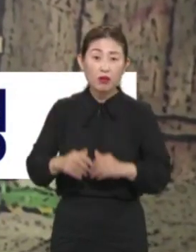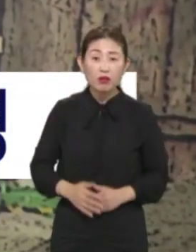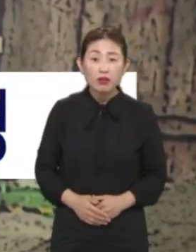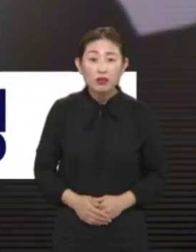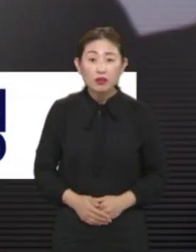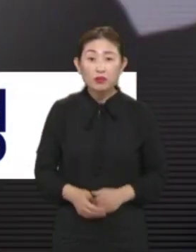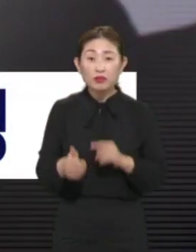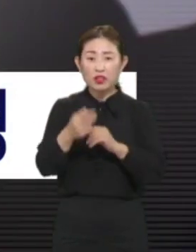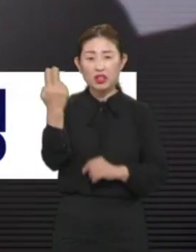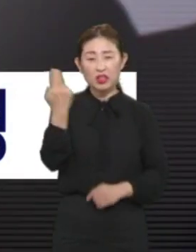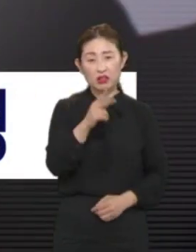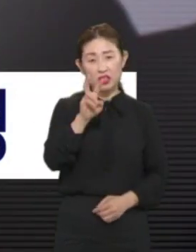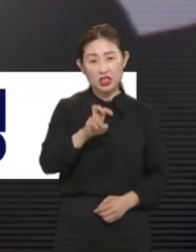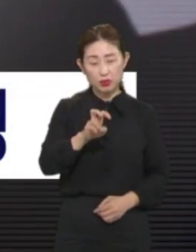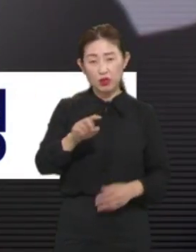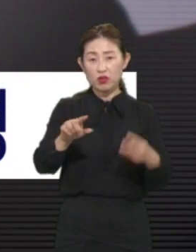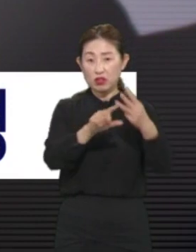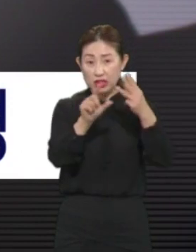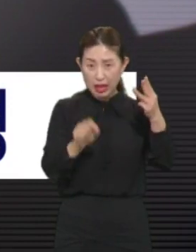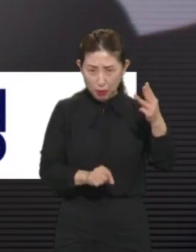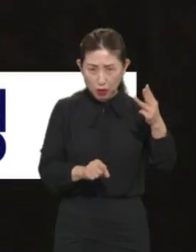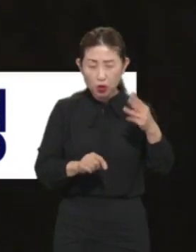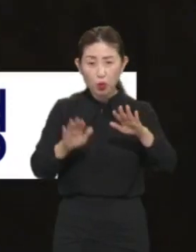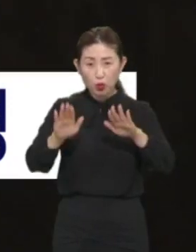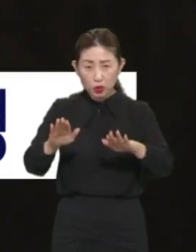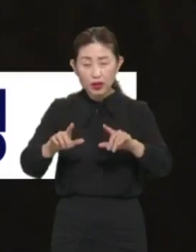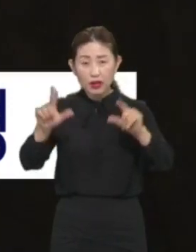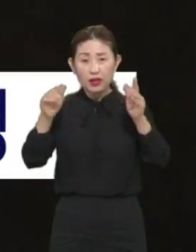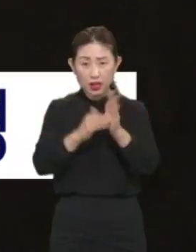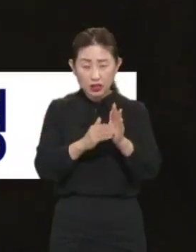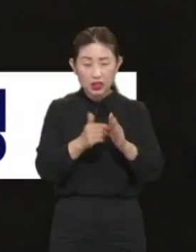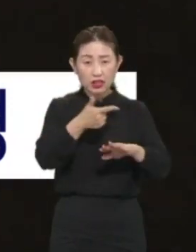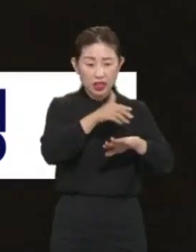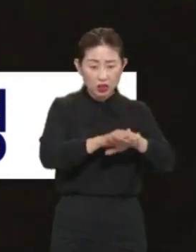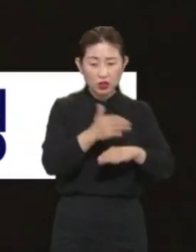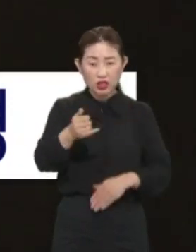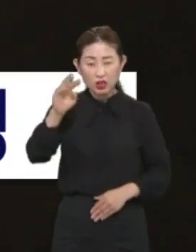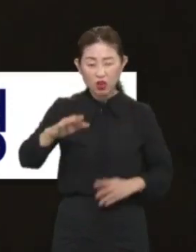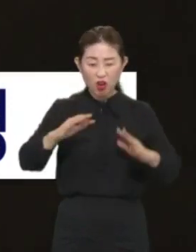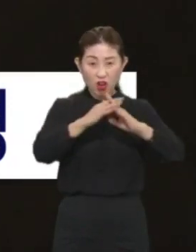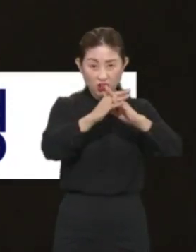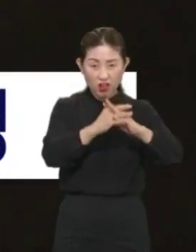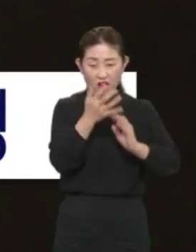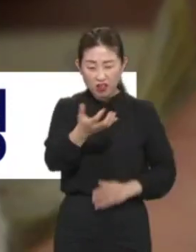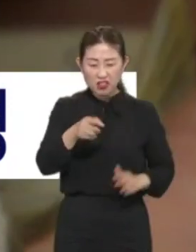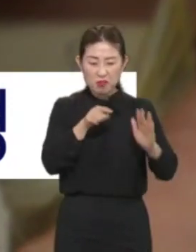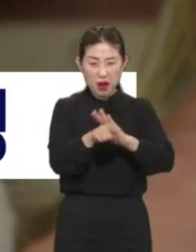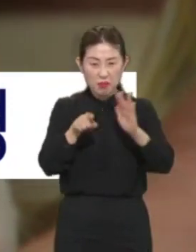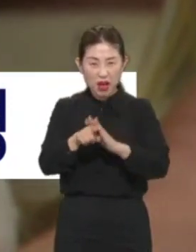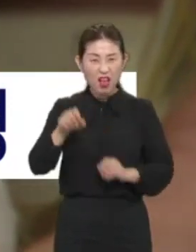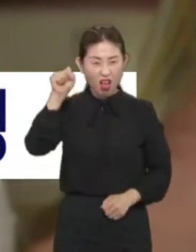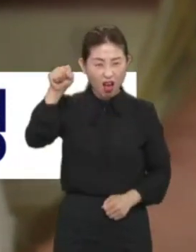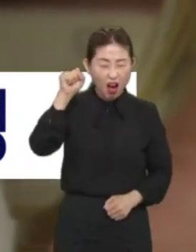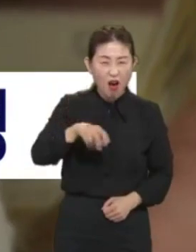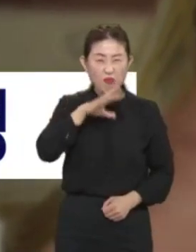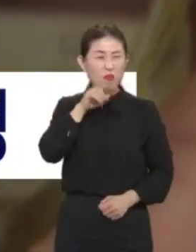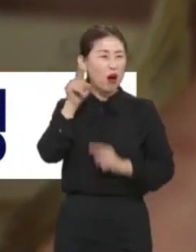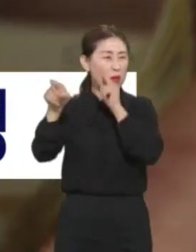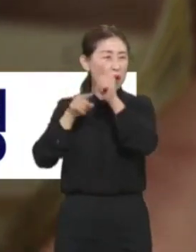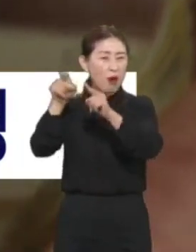설승원 판사는 지난 2020년 3월부터 올해까지 대전과 세종지역 건설 현장을 돌며 집회를 열거나 민원을